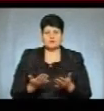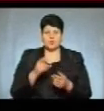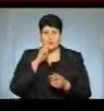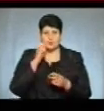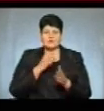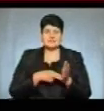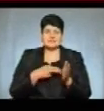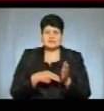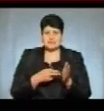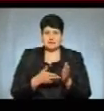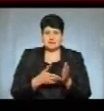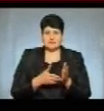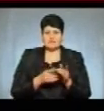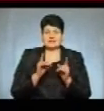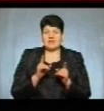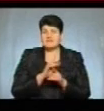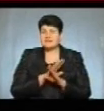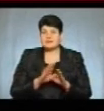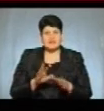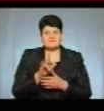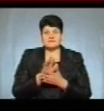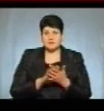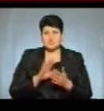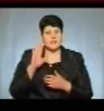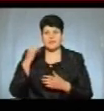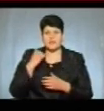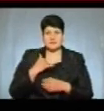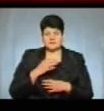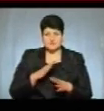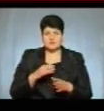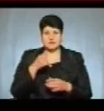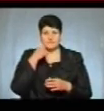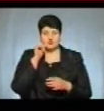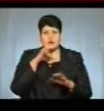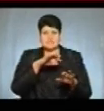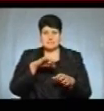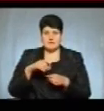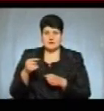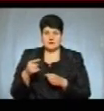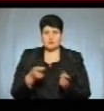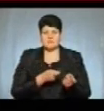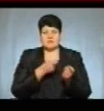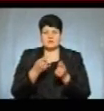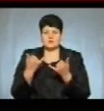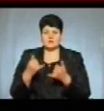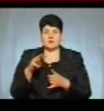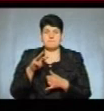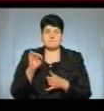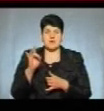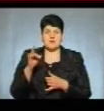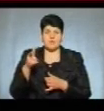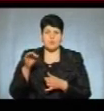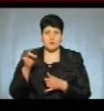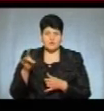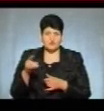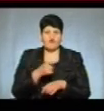Укрзалізниця у нас не вибачилась і не дзвонила. Мене вчора забрали з Тернополя, привезлися до Миргород, в нашу